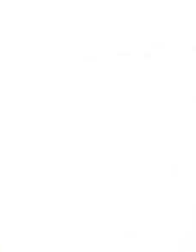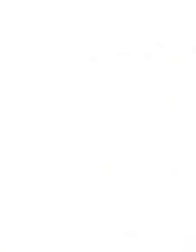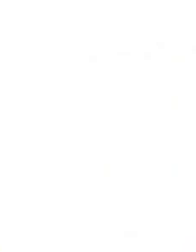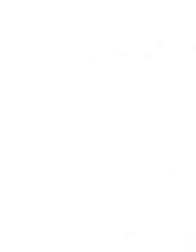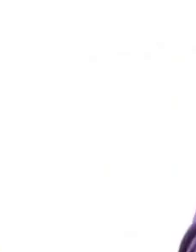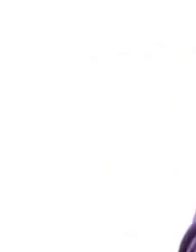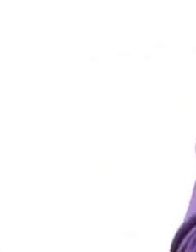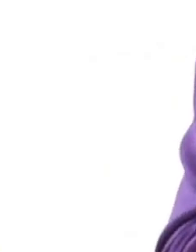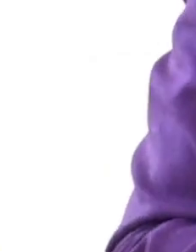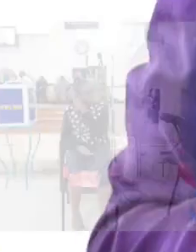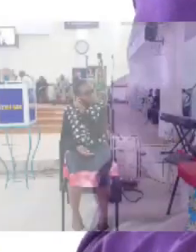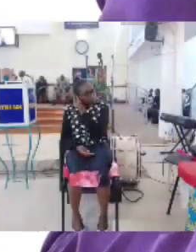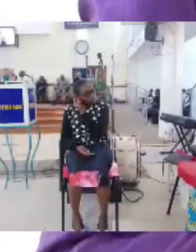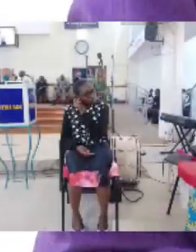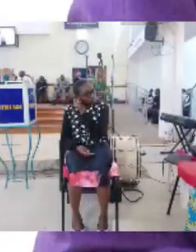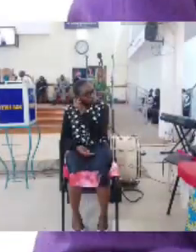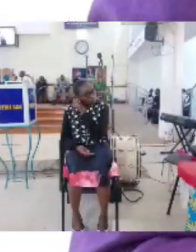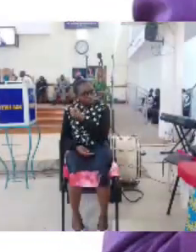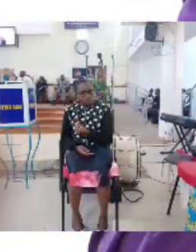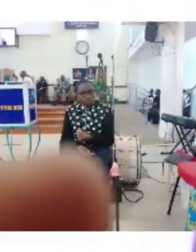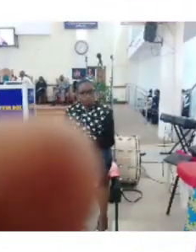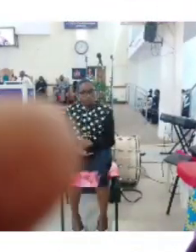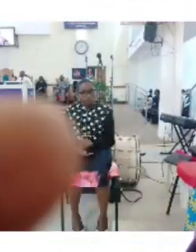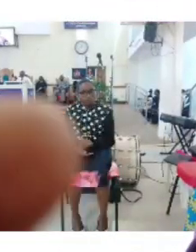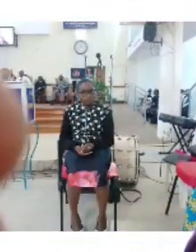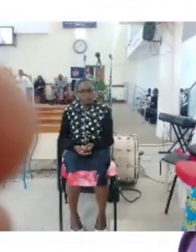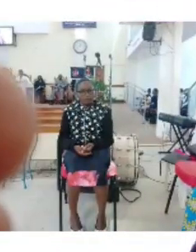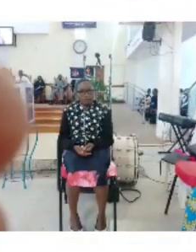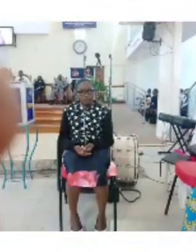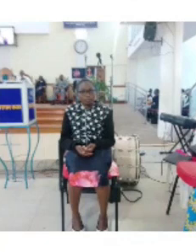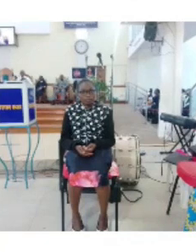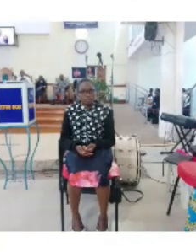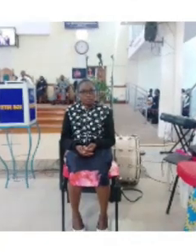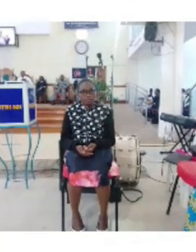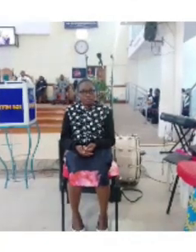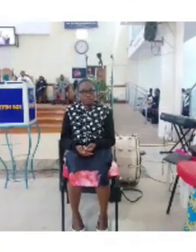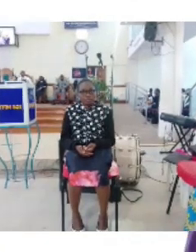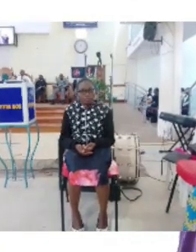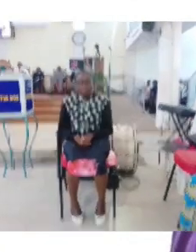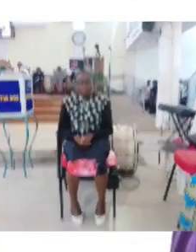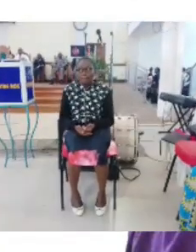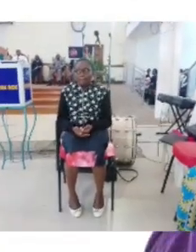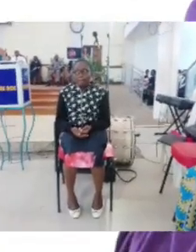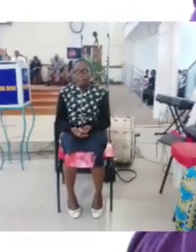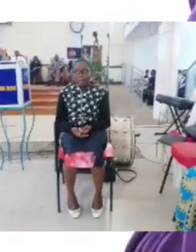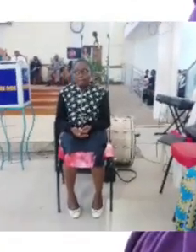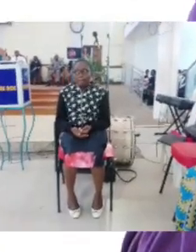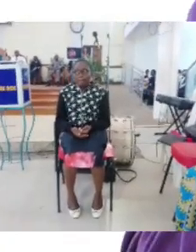tuwa dhoma. Tuwa dhoma atelele. Mudhamaki Beni Hadadi. Neafagire gozie gozarekera.